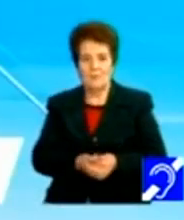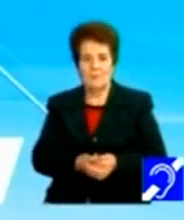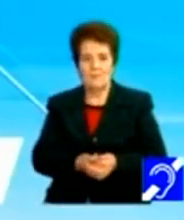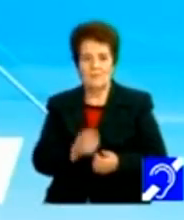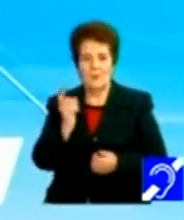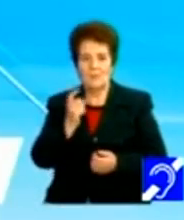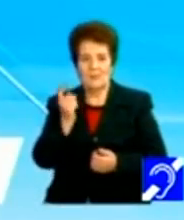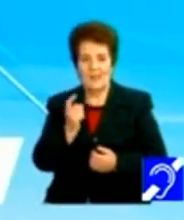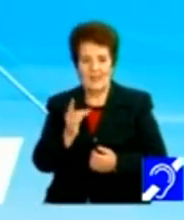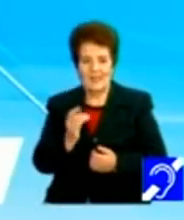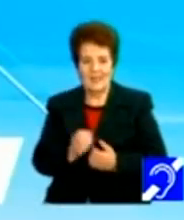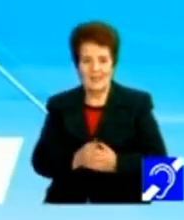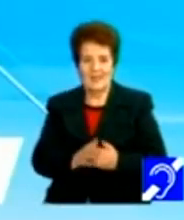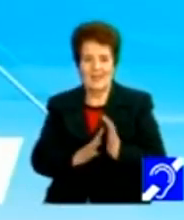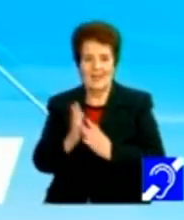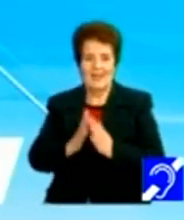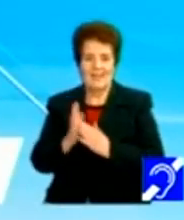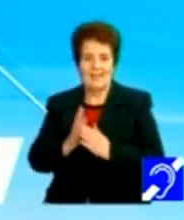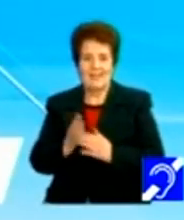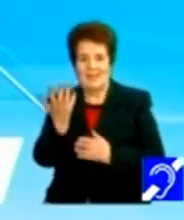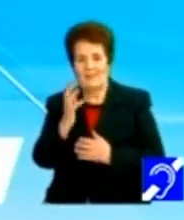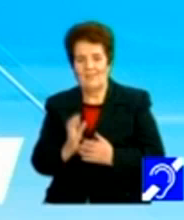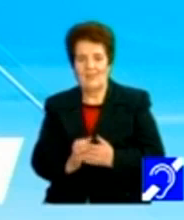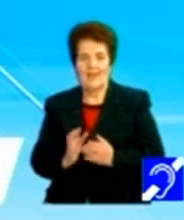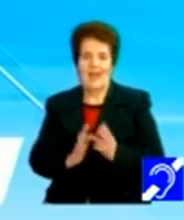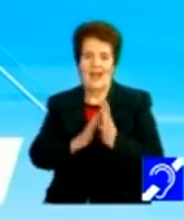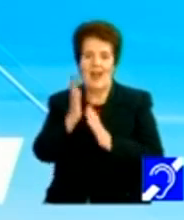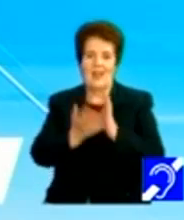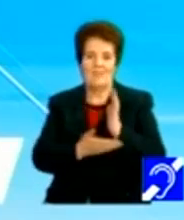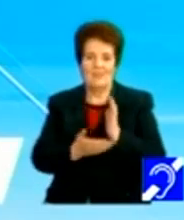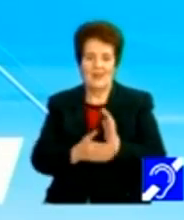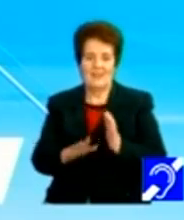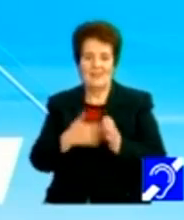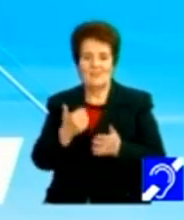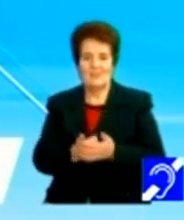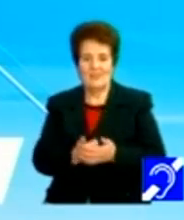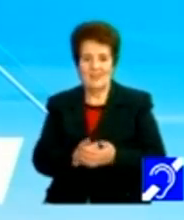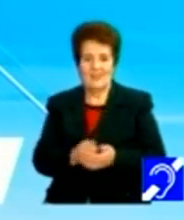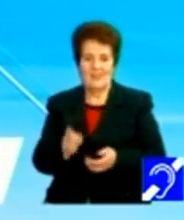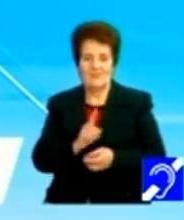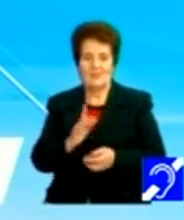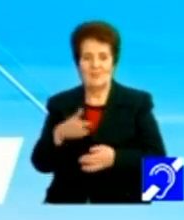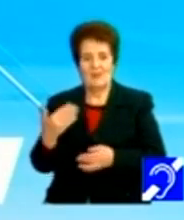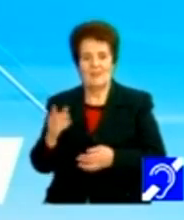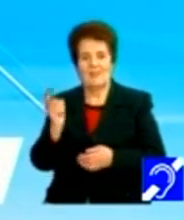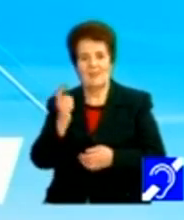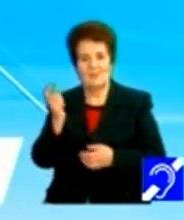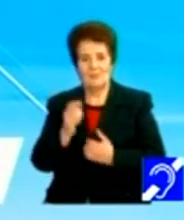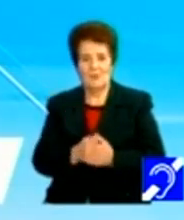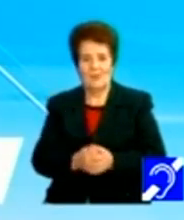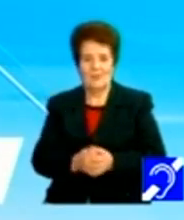în gospodărie, grădina, via, livada, în general tot ce ține de partea de gospodărie